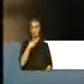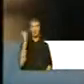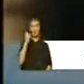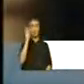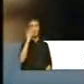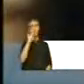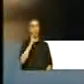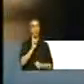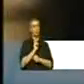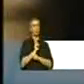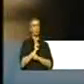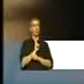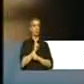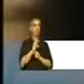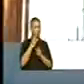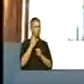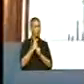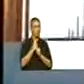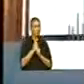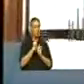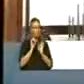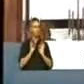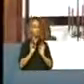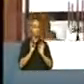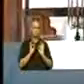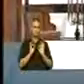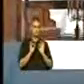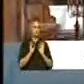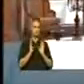אבל קונסרבטיבי, ככה שהוא פועל בצורה מאוד מאוד